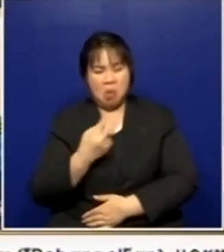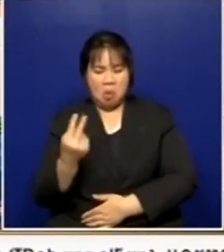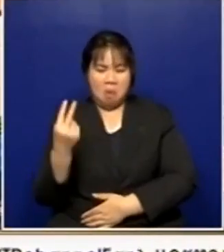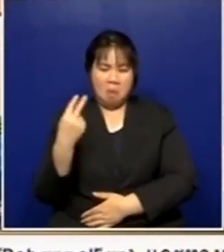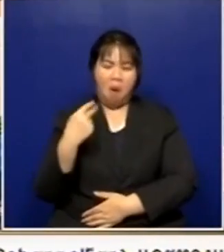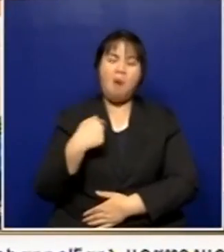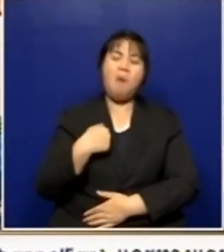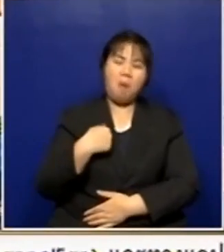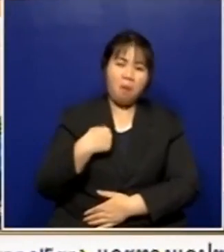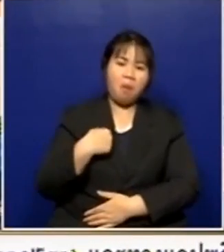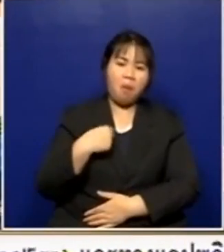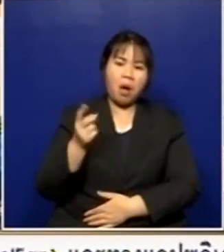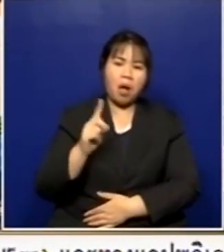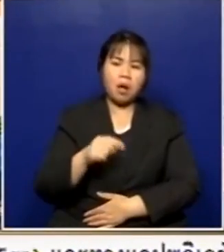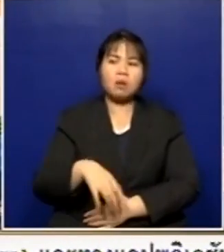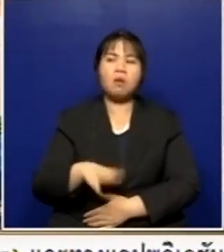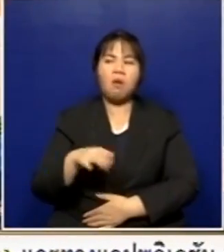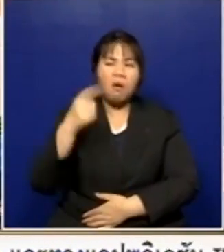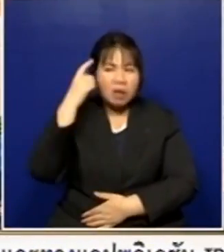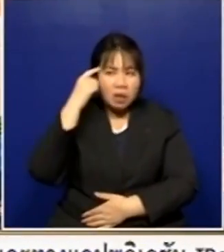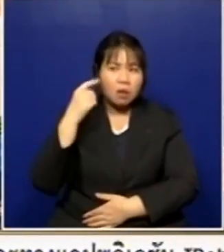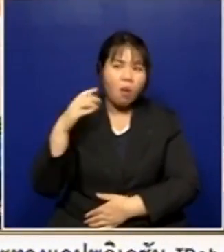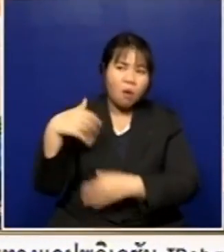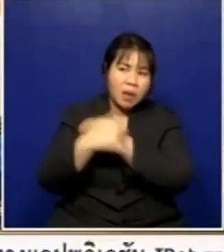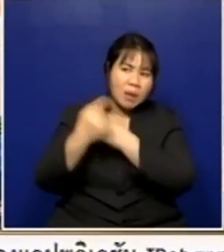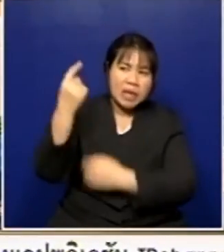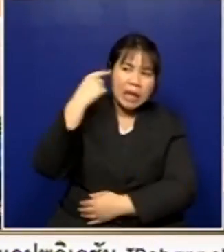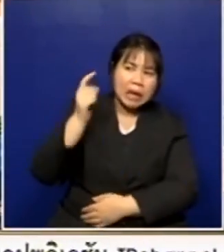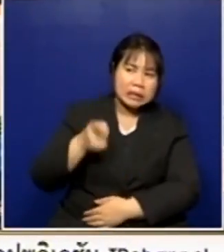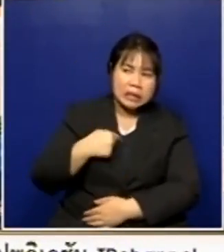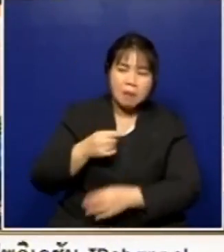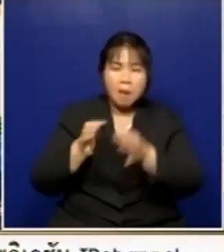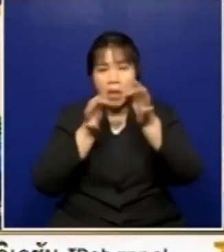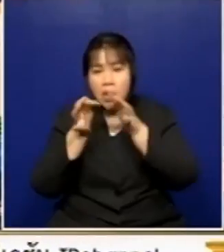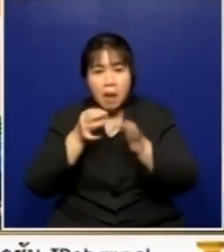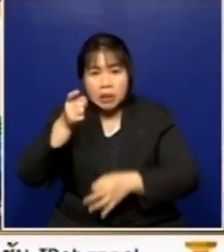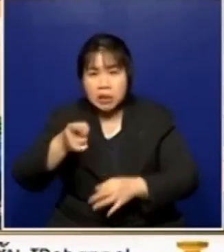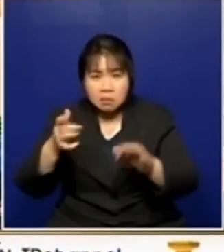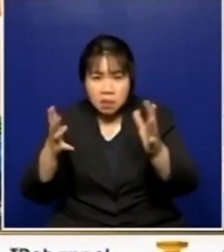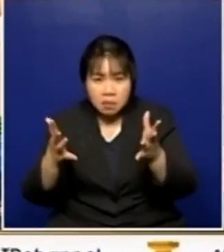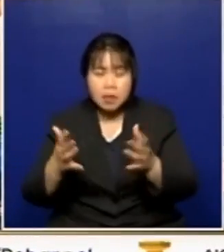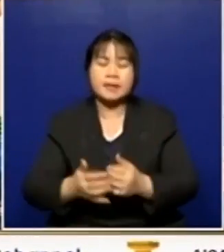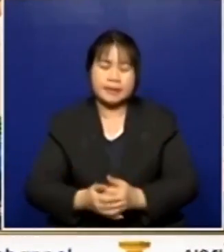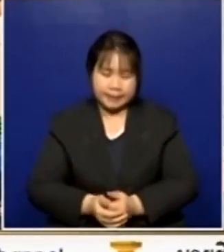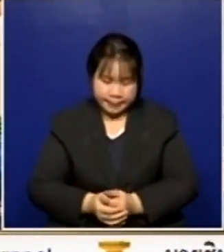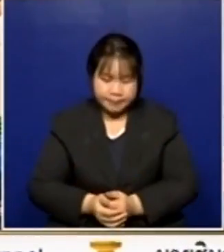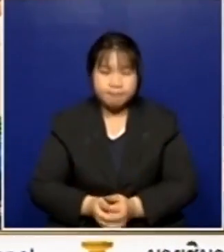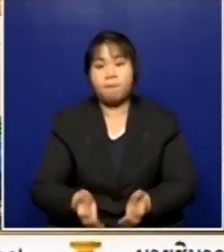ว่าอ่อถ้าอย่างนั้นเราก็คงเป็นเช่นนั้นจริง 4เราถึงไม่ลุกขึ้นมาอธิบายหรือชี้แจงใดๆว่านั้นเอ่อ